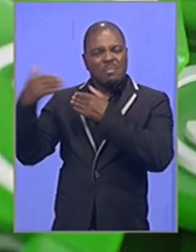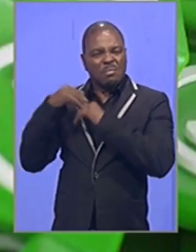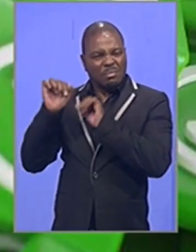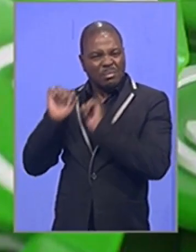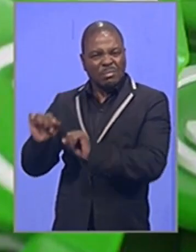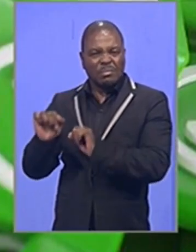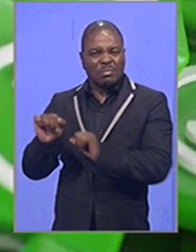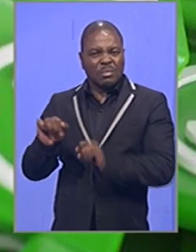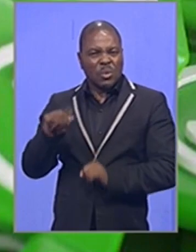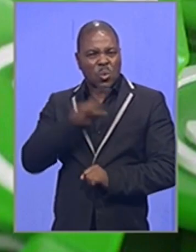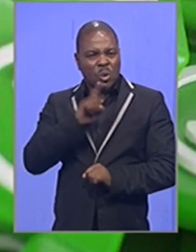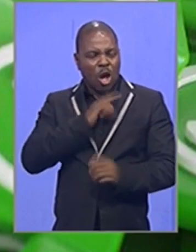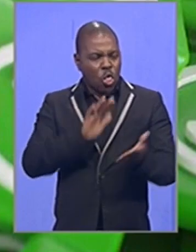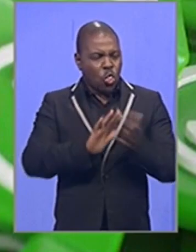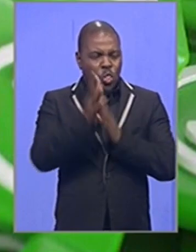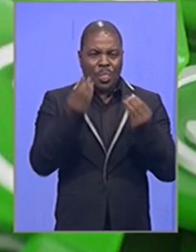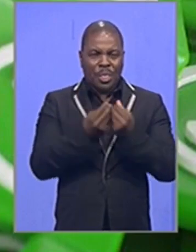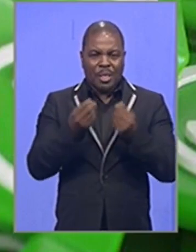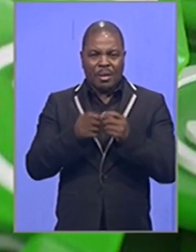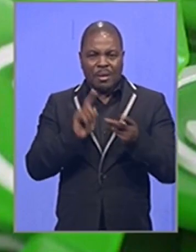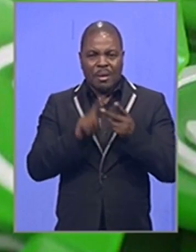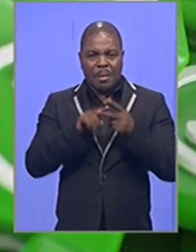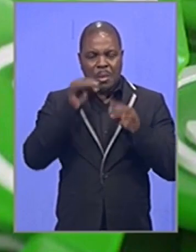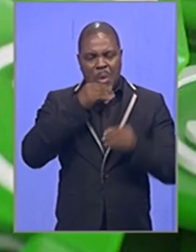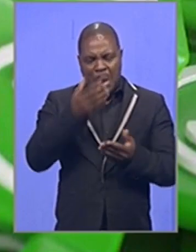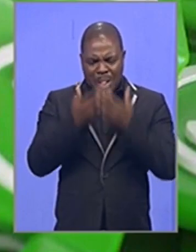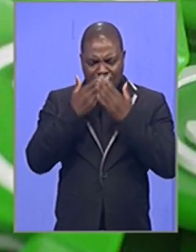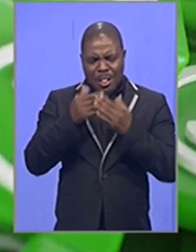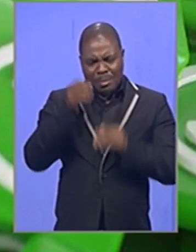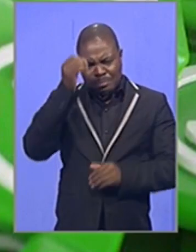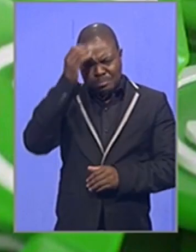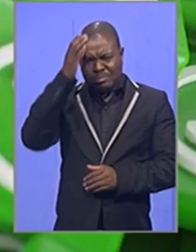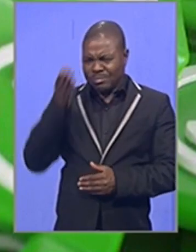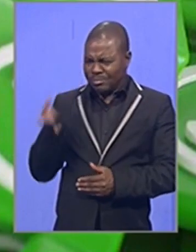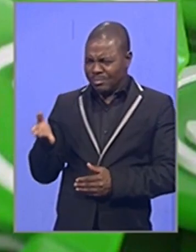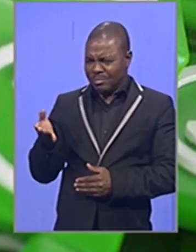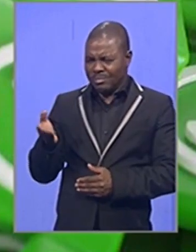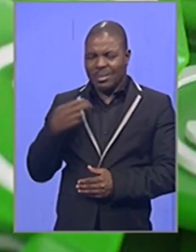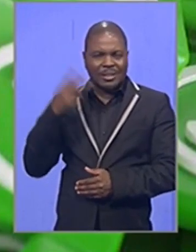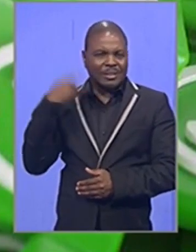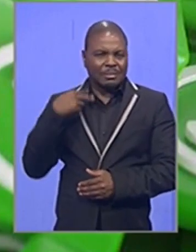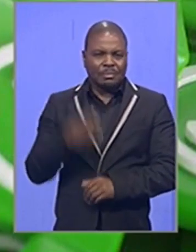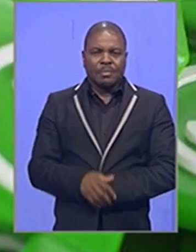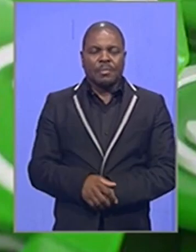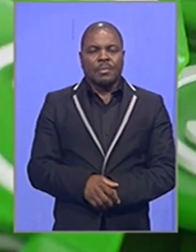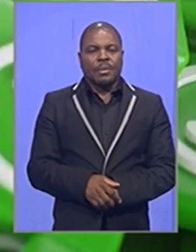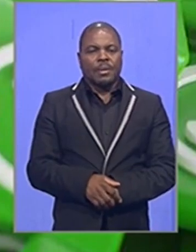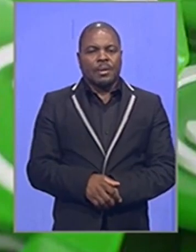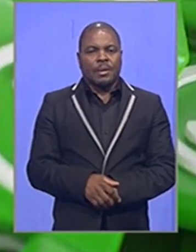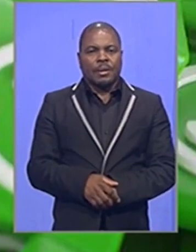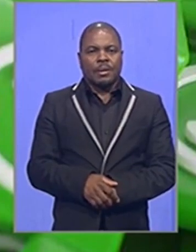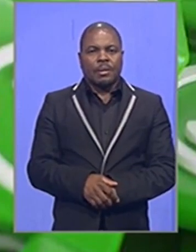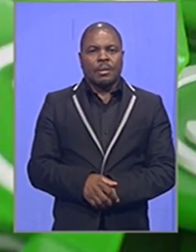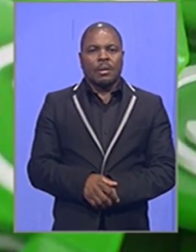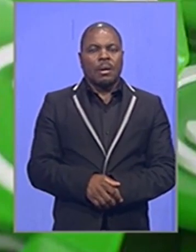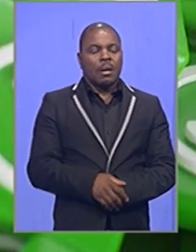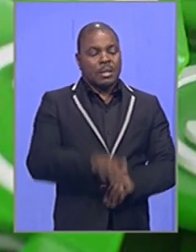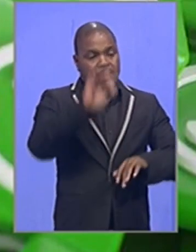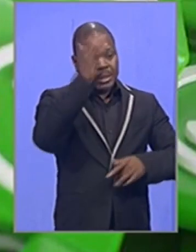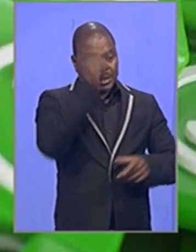ba tshenyo ntse etswa ke bona batho ba keneng sekolo ba go dileng ha kana ka neto ya swabisa boemo ba go hlokahala